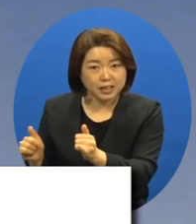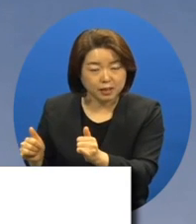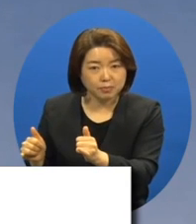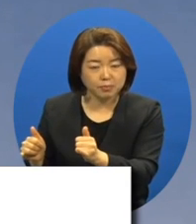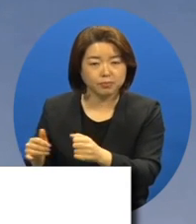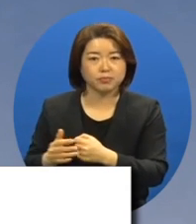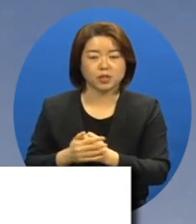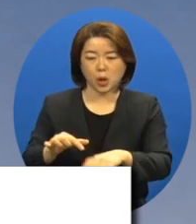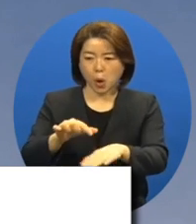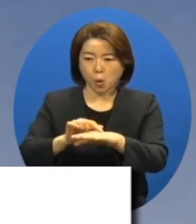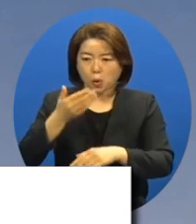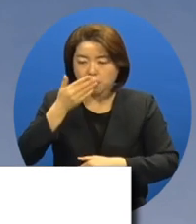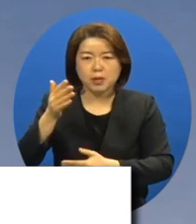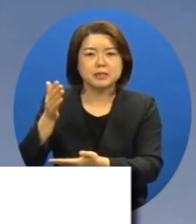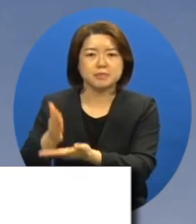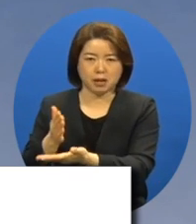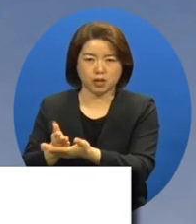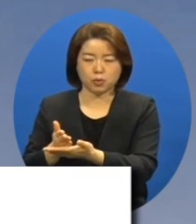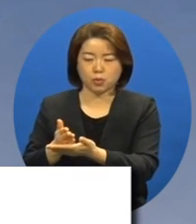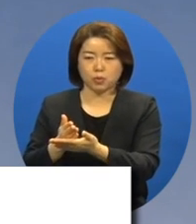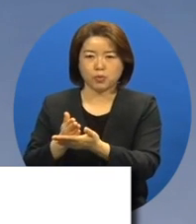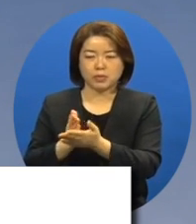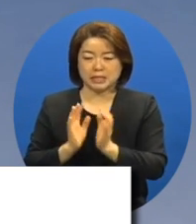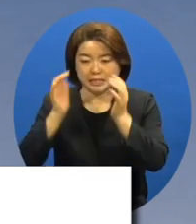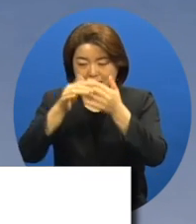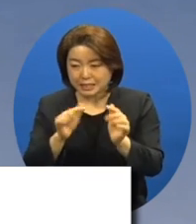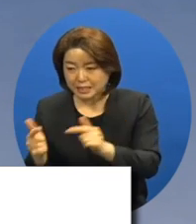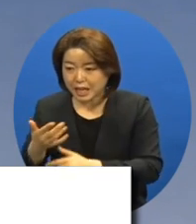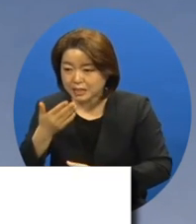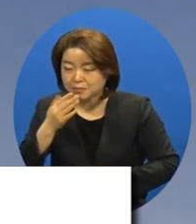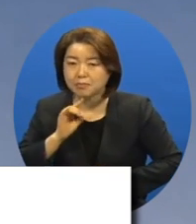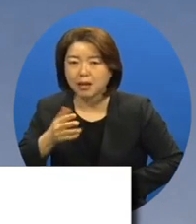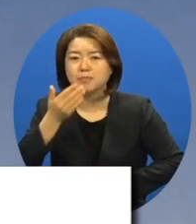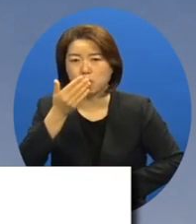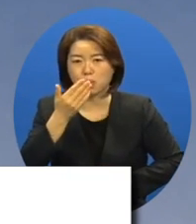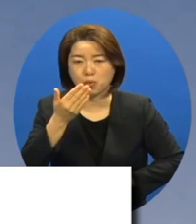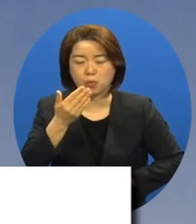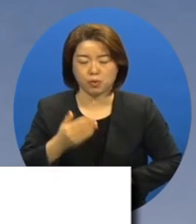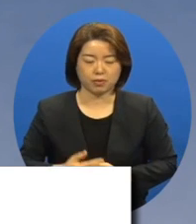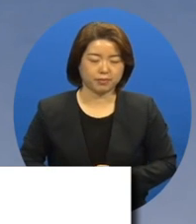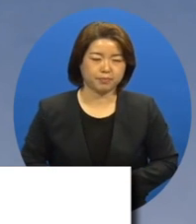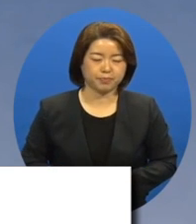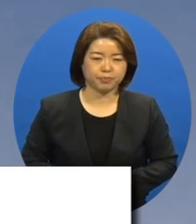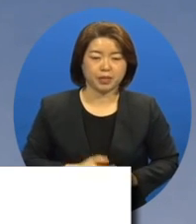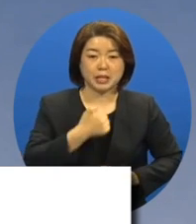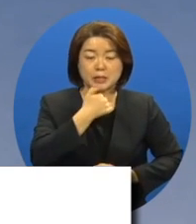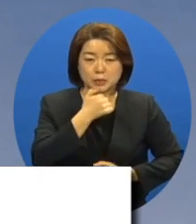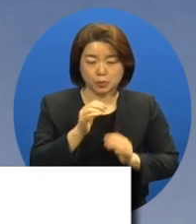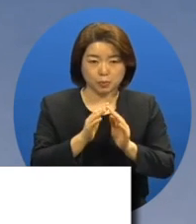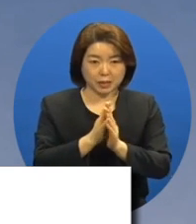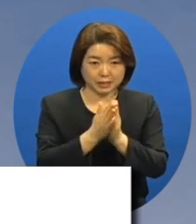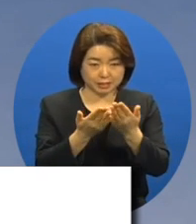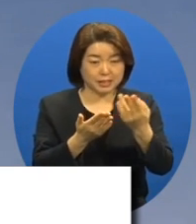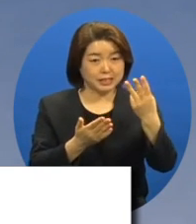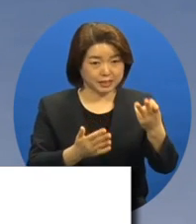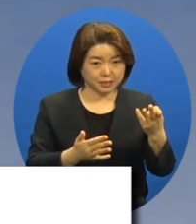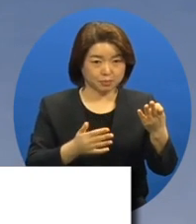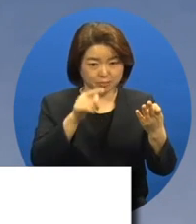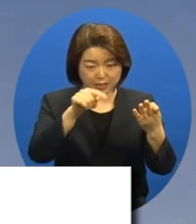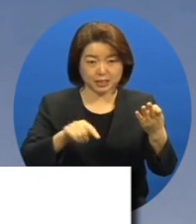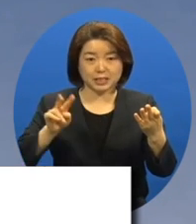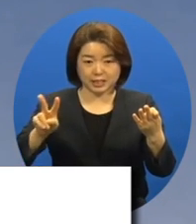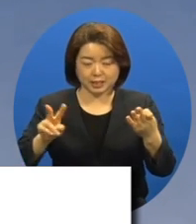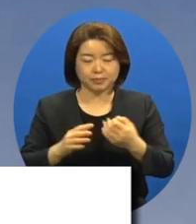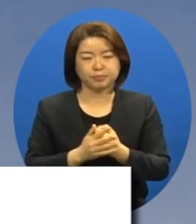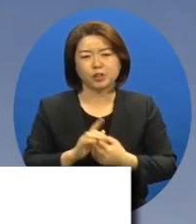고기를 먹지 않고 재 식만 한다는 거죠 로마서 14장 2절 입니다 어떤 사람은 모든 것을